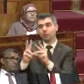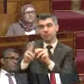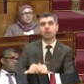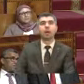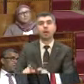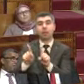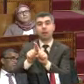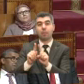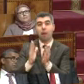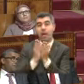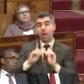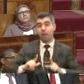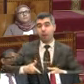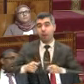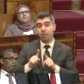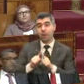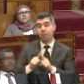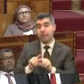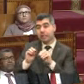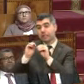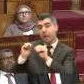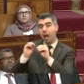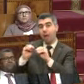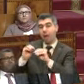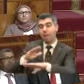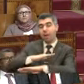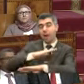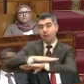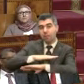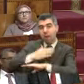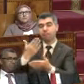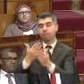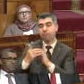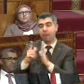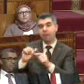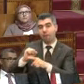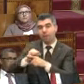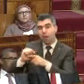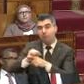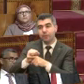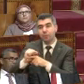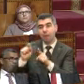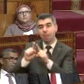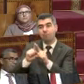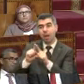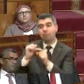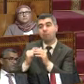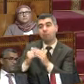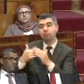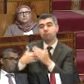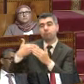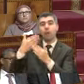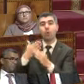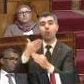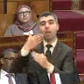للرياضة المدرسية تتجلى في نشر الأخلاق والتسامح إلى جانب صقل المواهب وتكوين أبطال الغد. لهذا لابد لنا